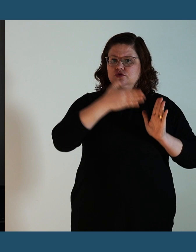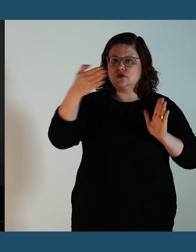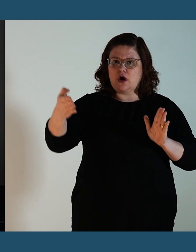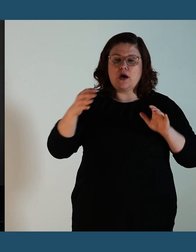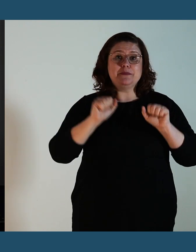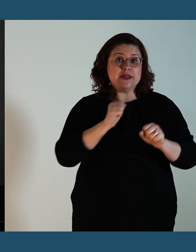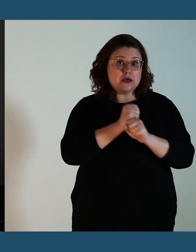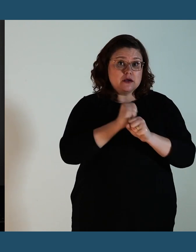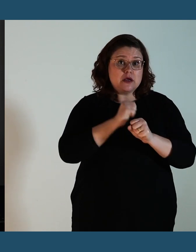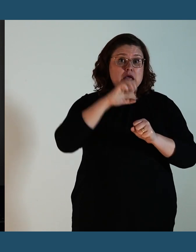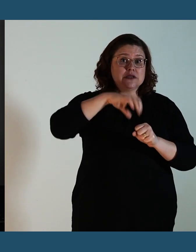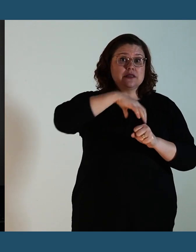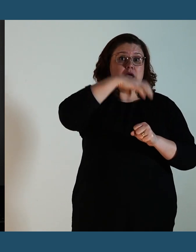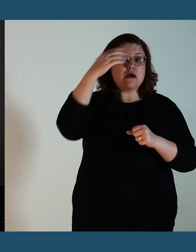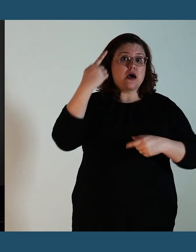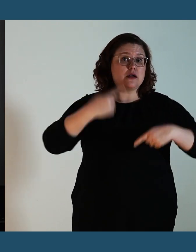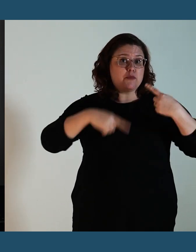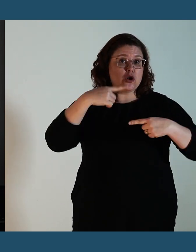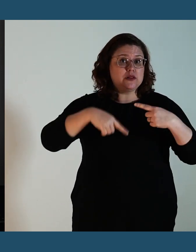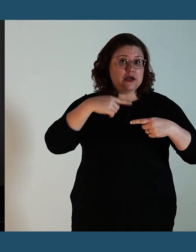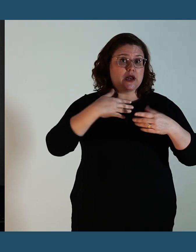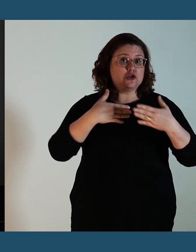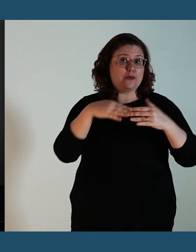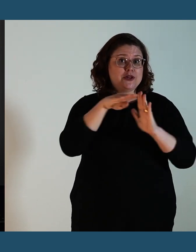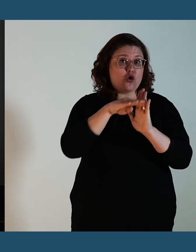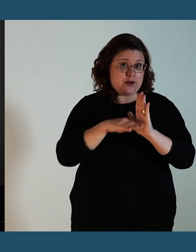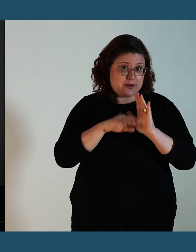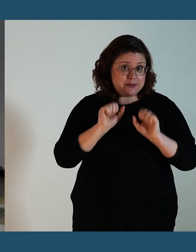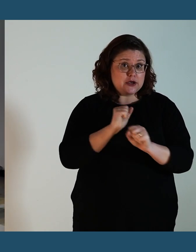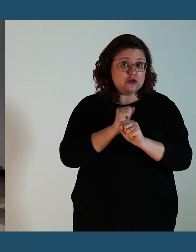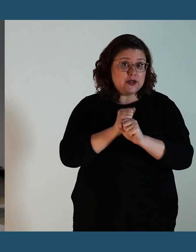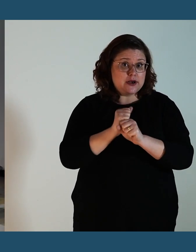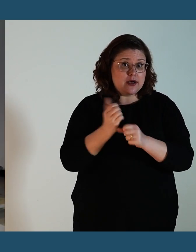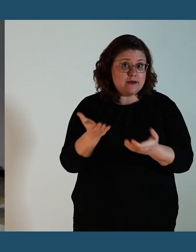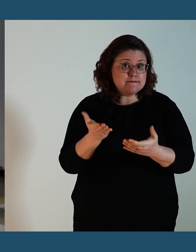luoda sateenkaaripoliittinen toimintaohjelma?